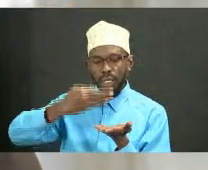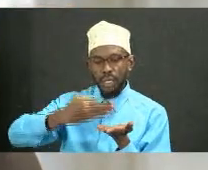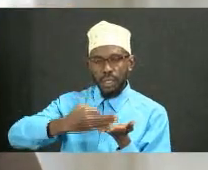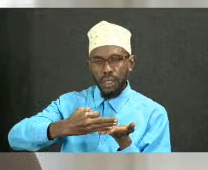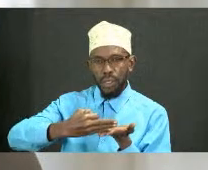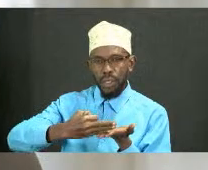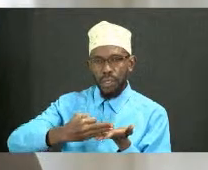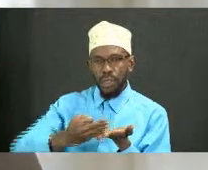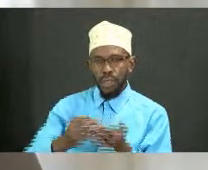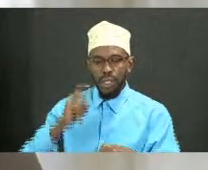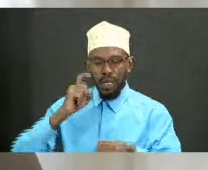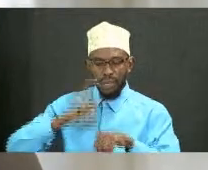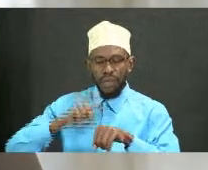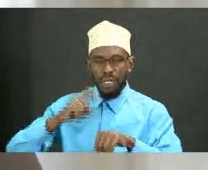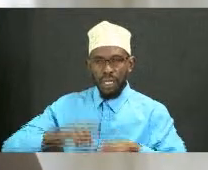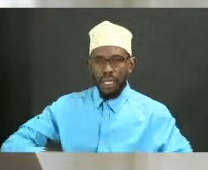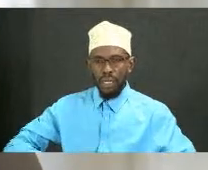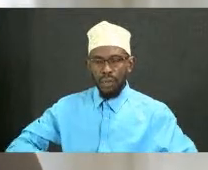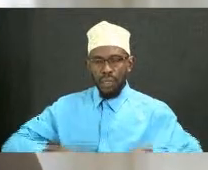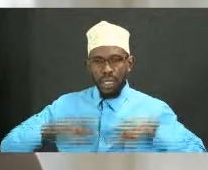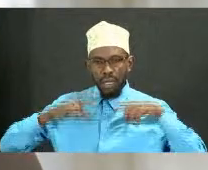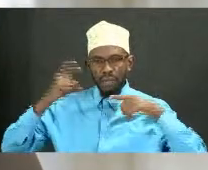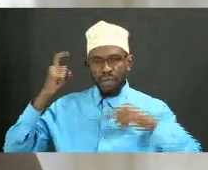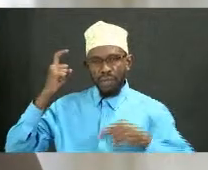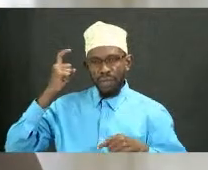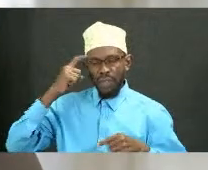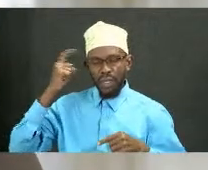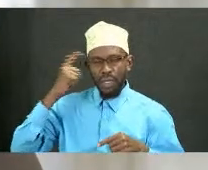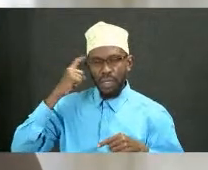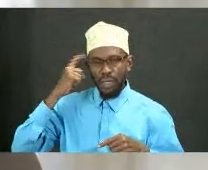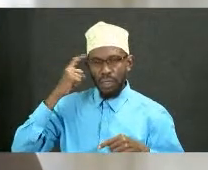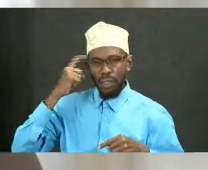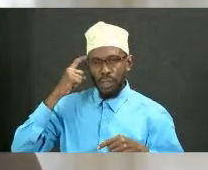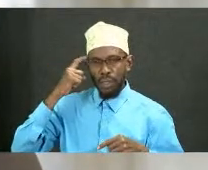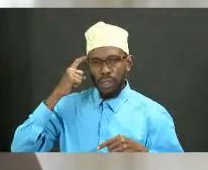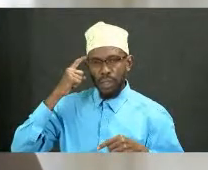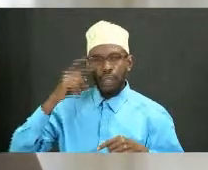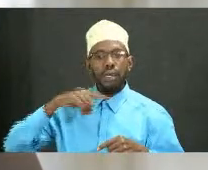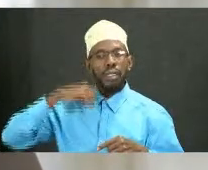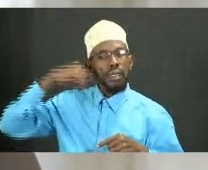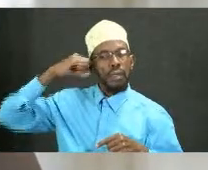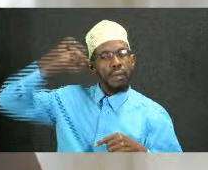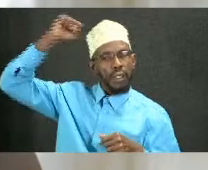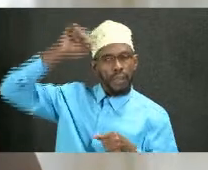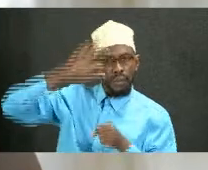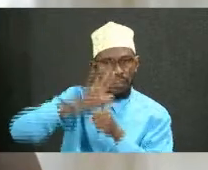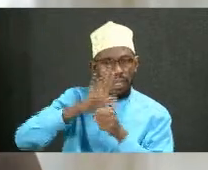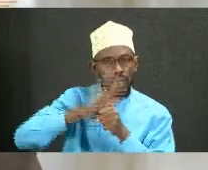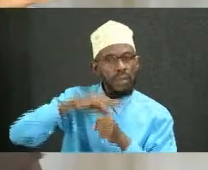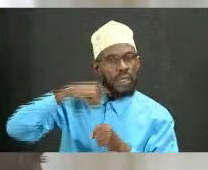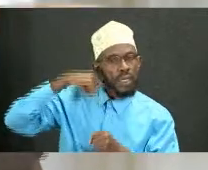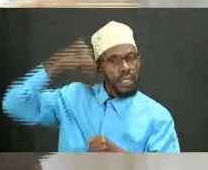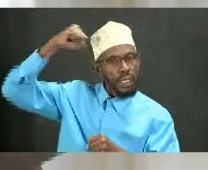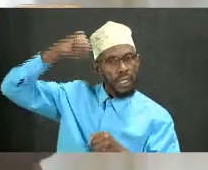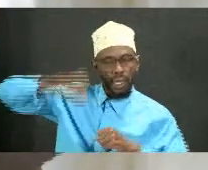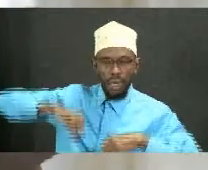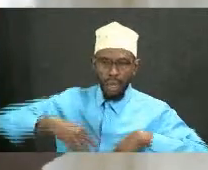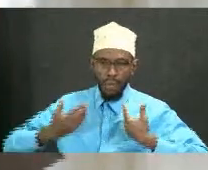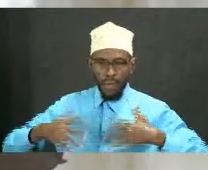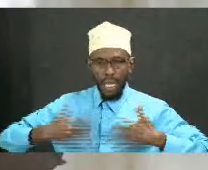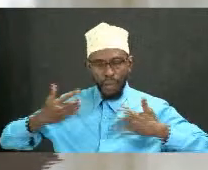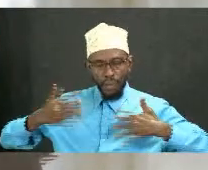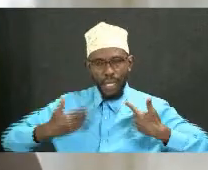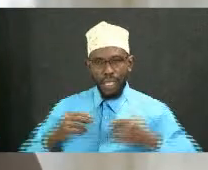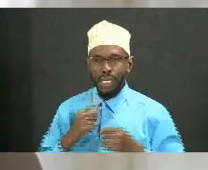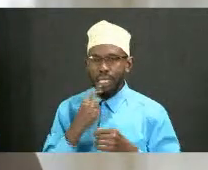most of the time in affect afya yetu ya kiakili. And that's why ukiangalia kuna a lot of suicidal rate, and nafurahia kwamba Sheikh